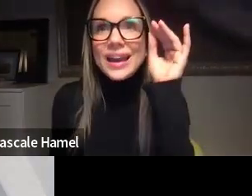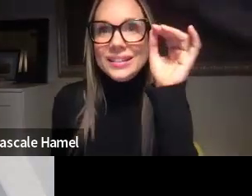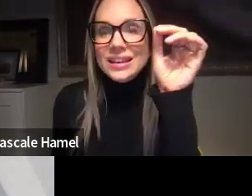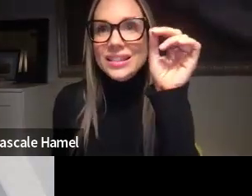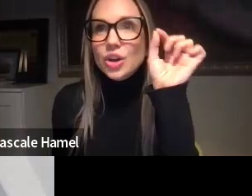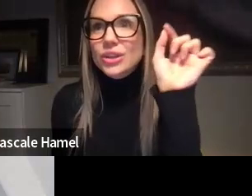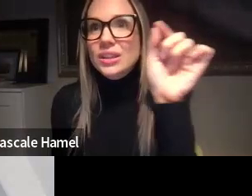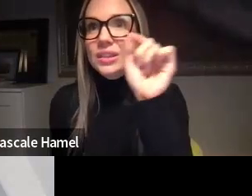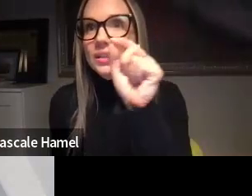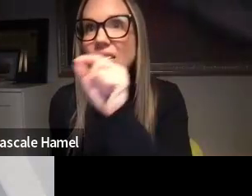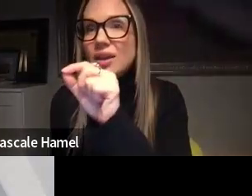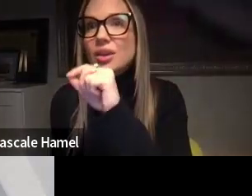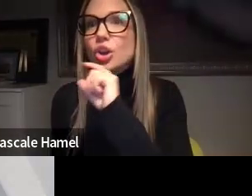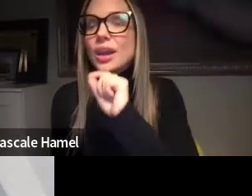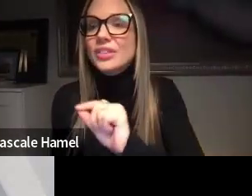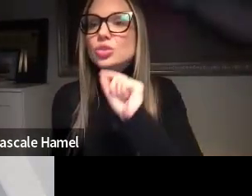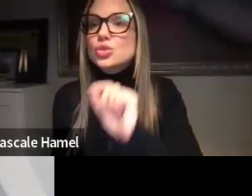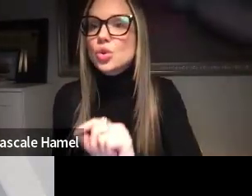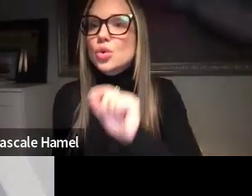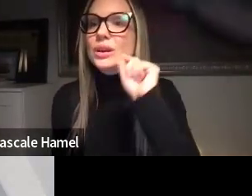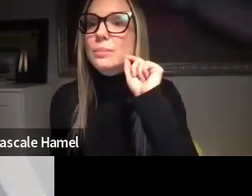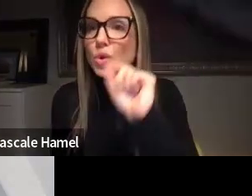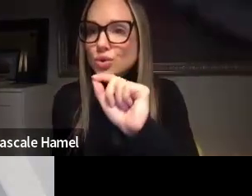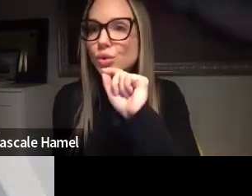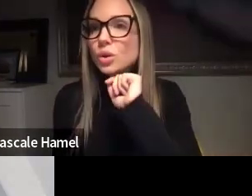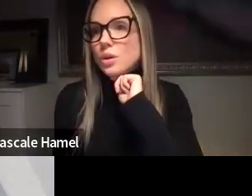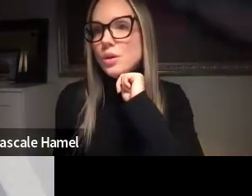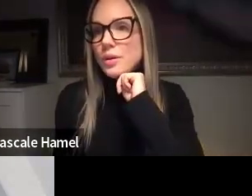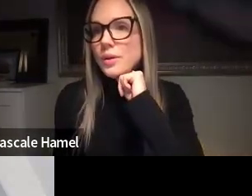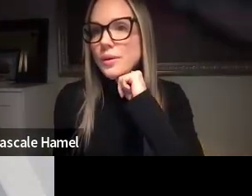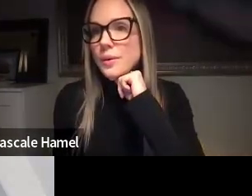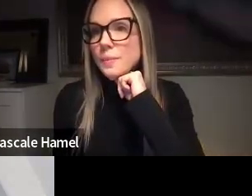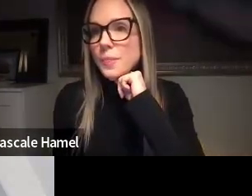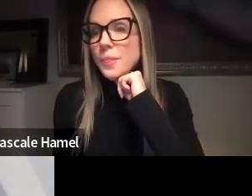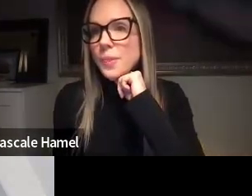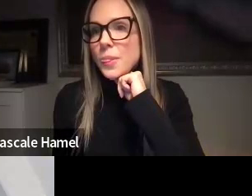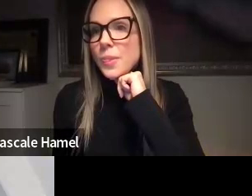ben, regardez dans le guide des tailles, regardez toujours les mesures.